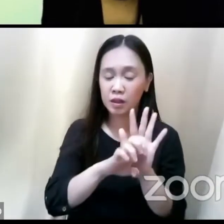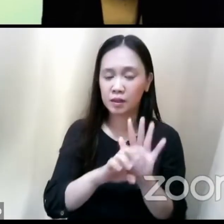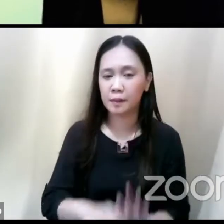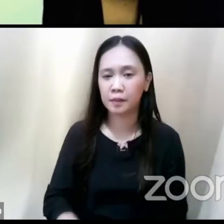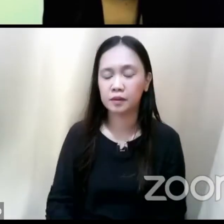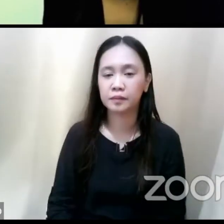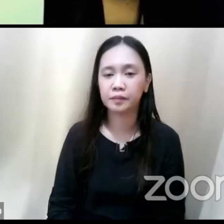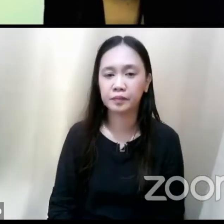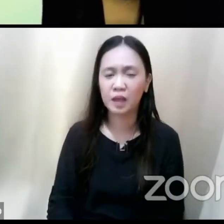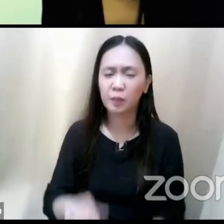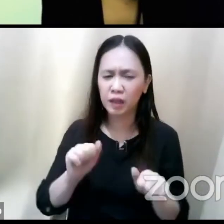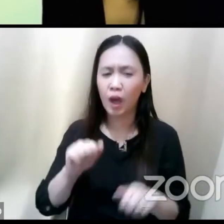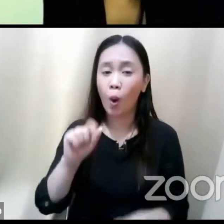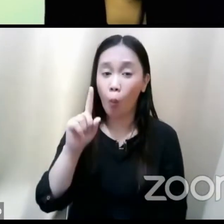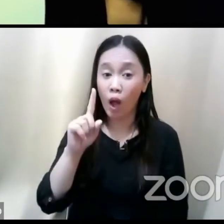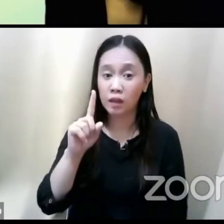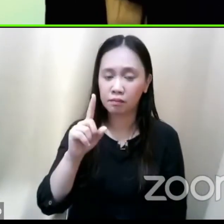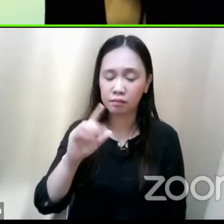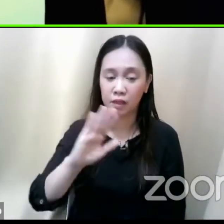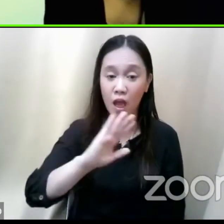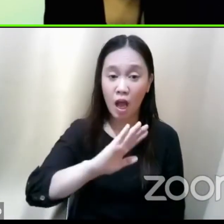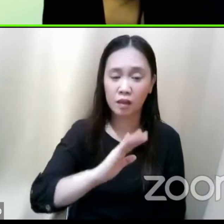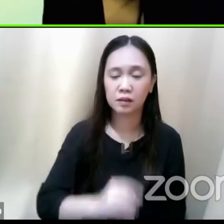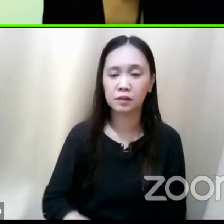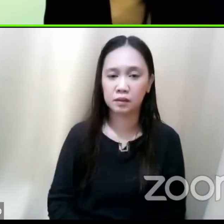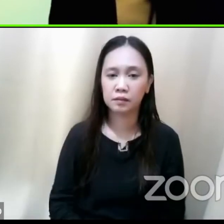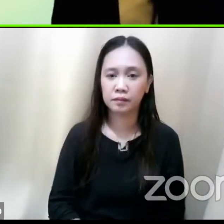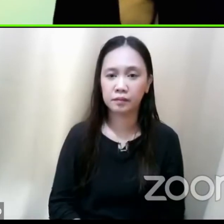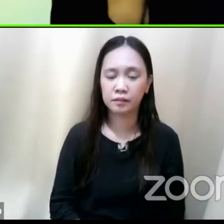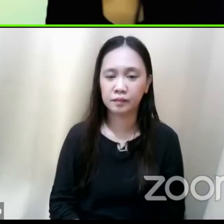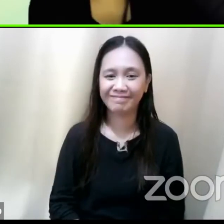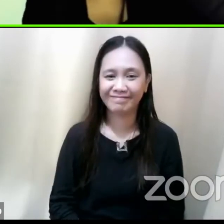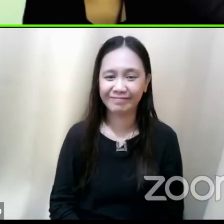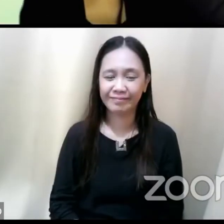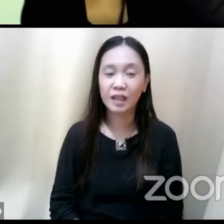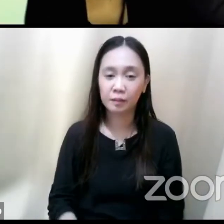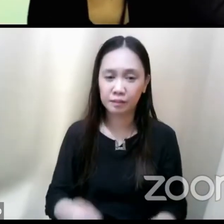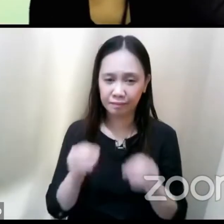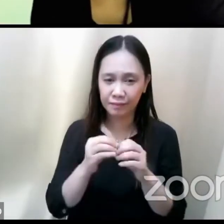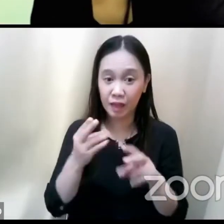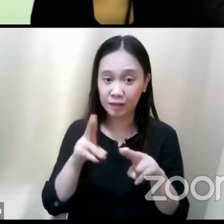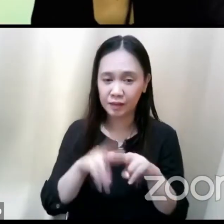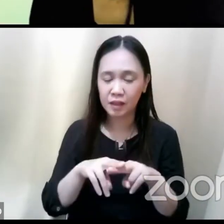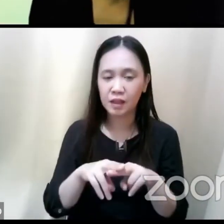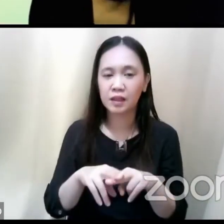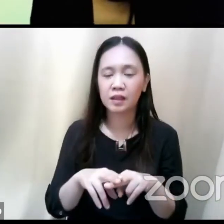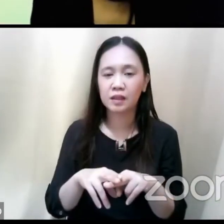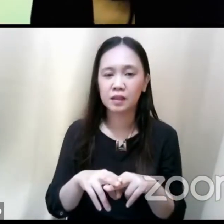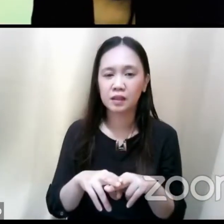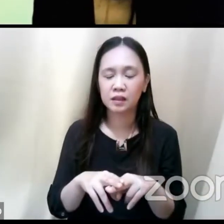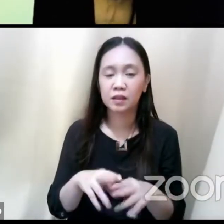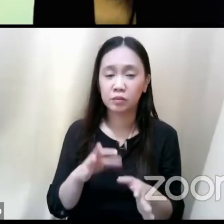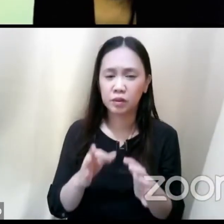Yun po. Thank Kumbaga, you very much. ayun, dagdag ko pala doon na as long as yung intention